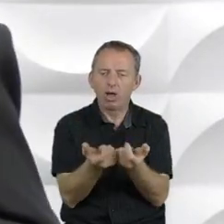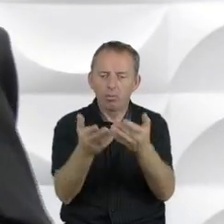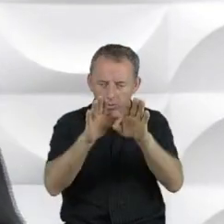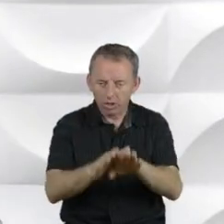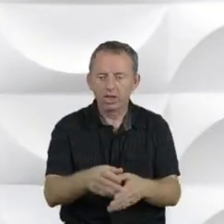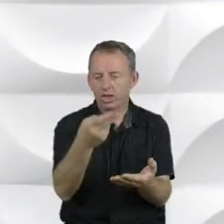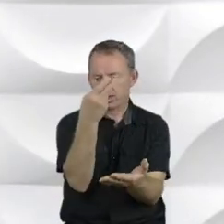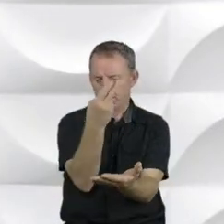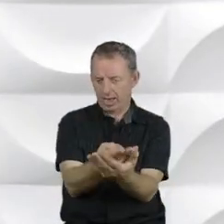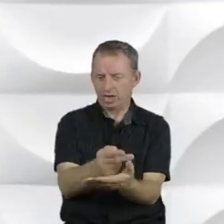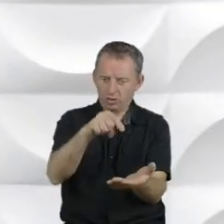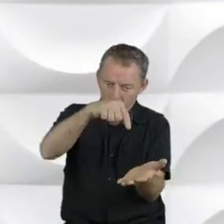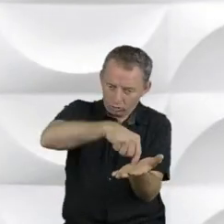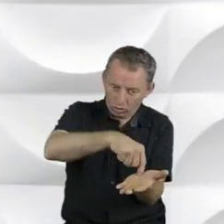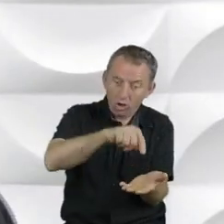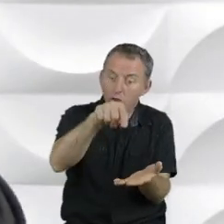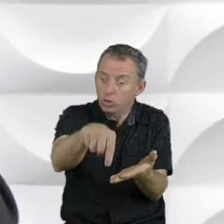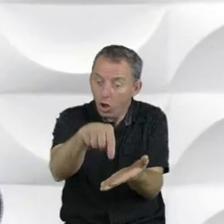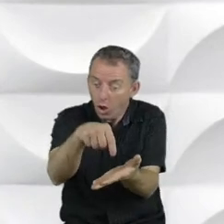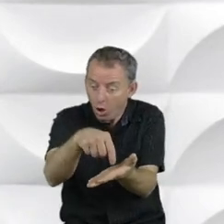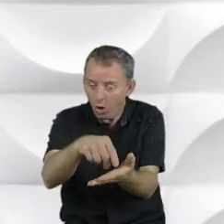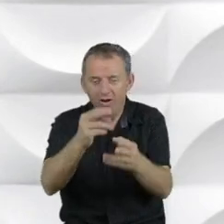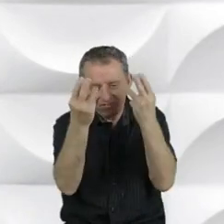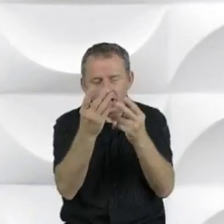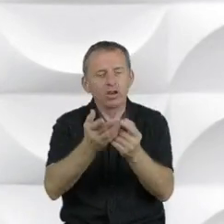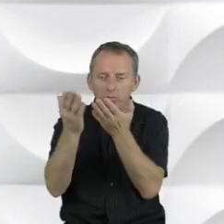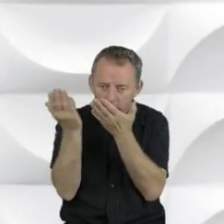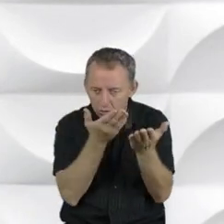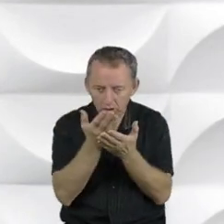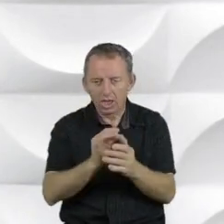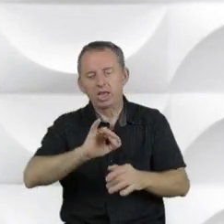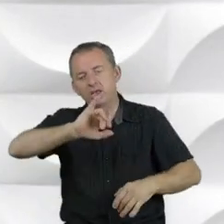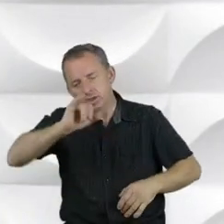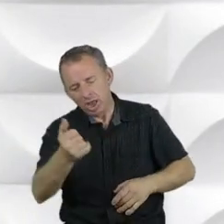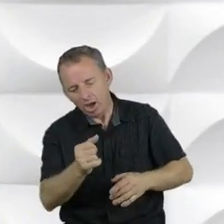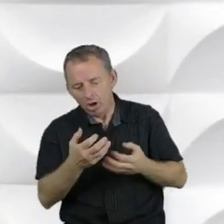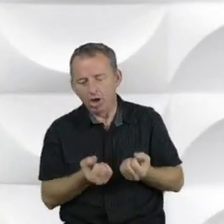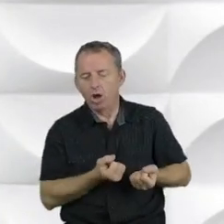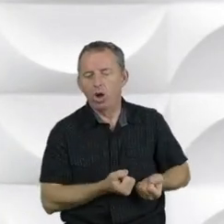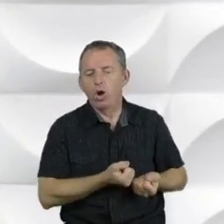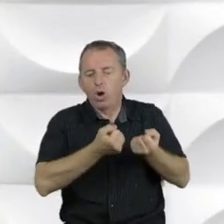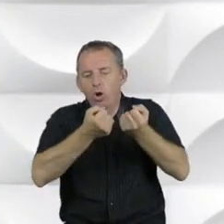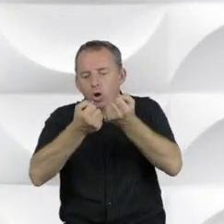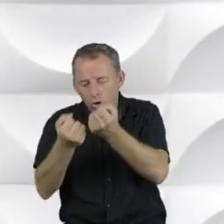leży w tym, żebyś to czytał. Jakbyś się odniósł?